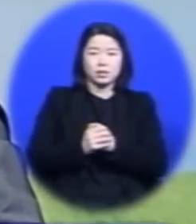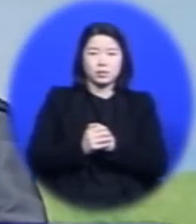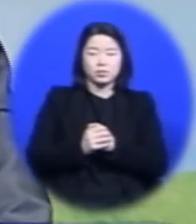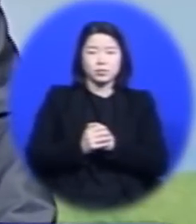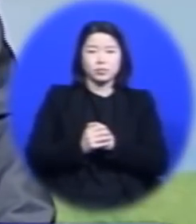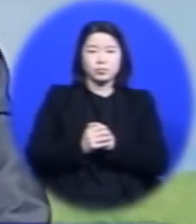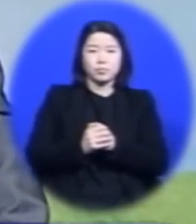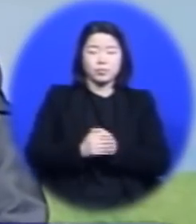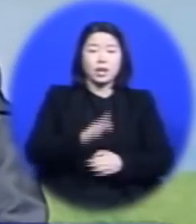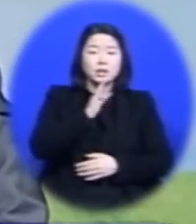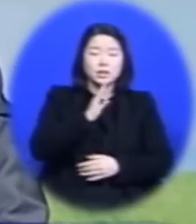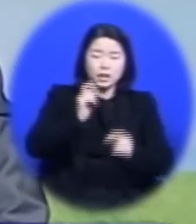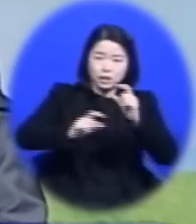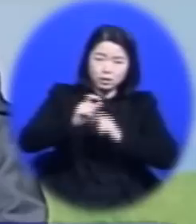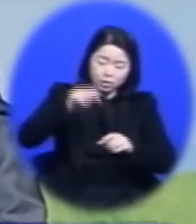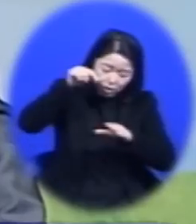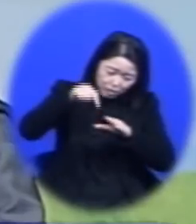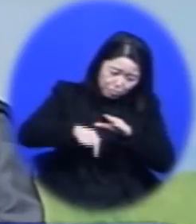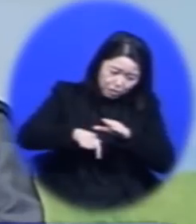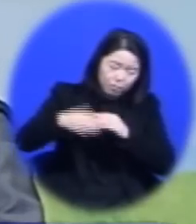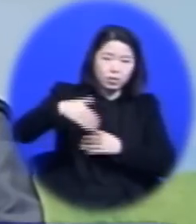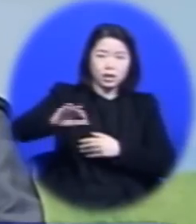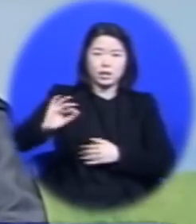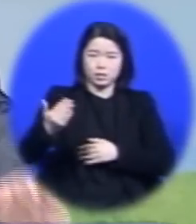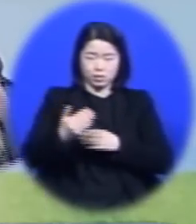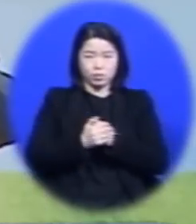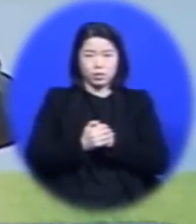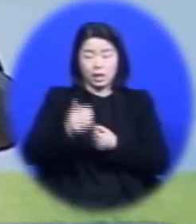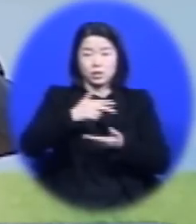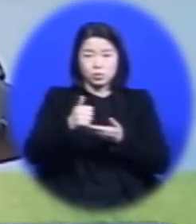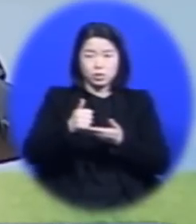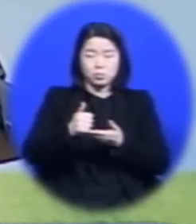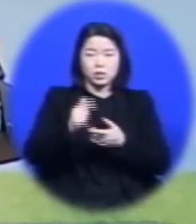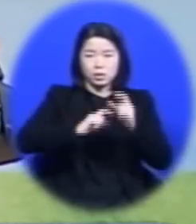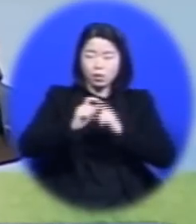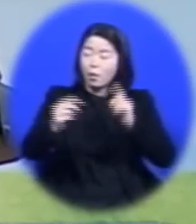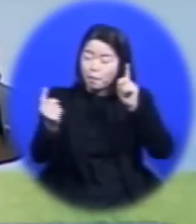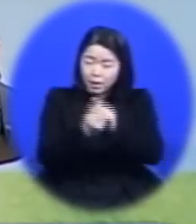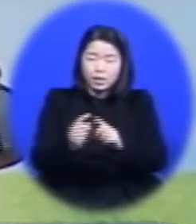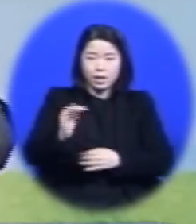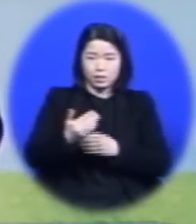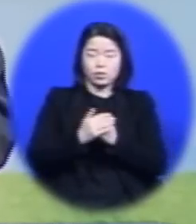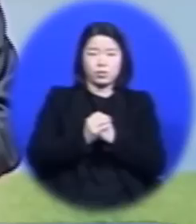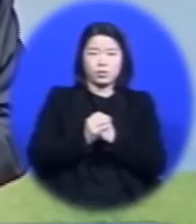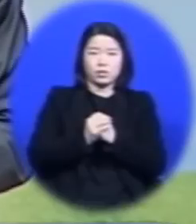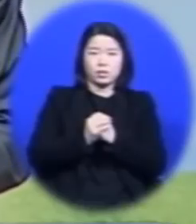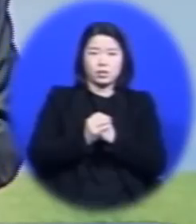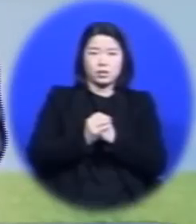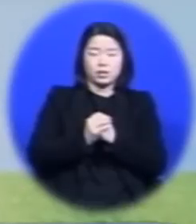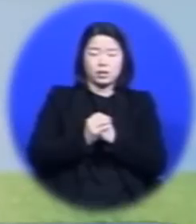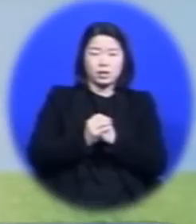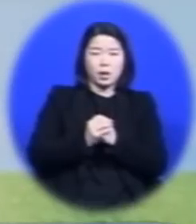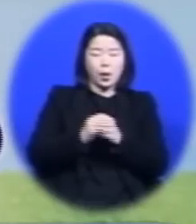아니시 진짜 더 깊은 대로 들어가야 돼요 주님을 정말 만나야 됩니다